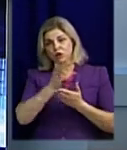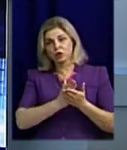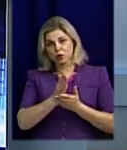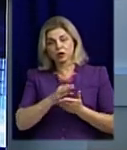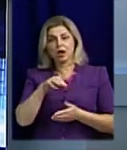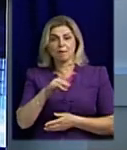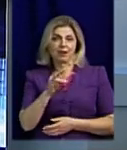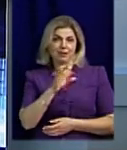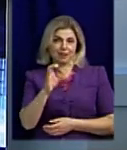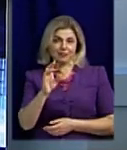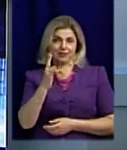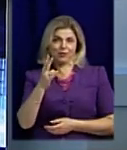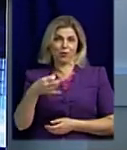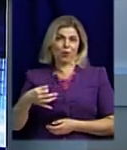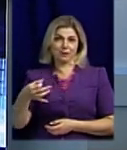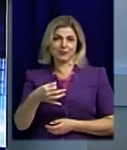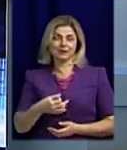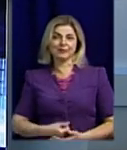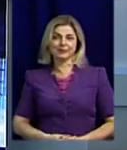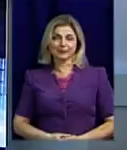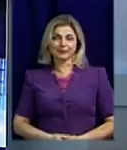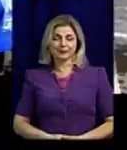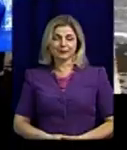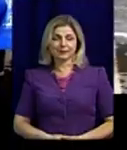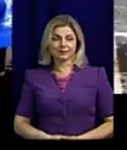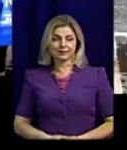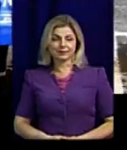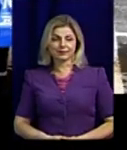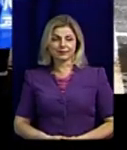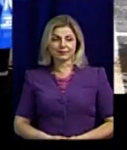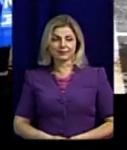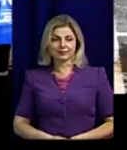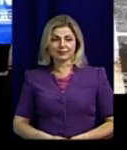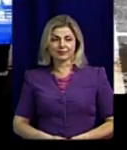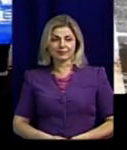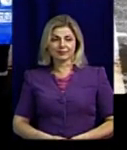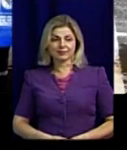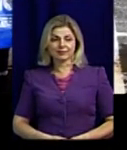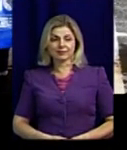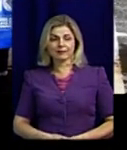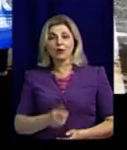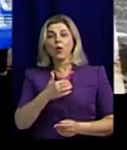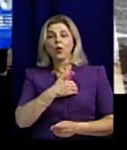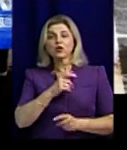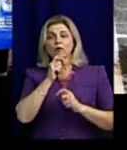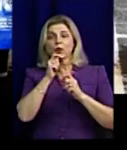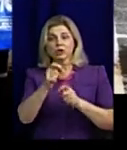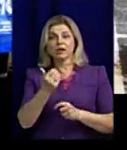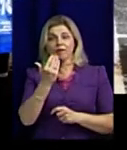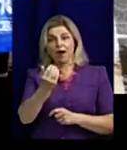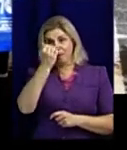надзвичайних ситуацій у Миколаївській області. До цього колективу хочу вам подякувати за ваш